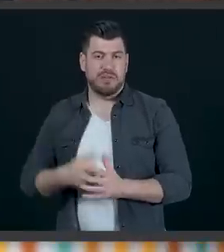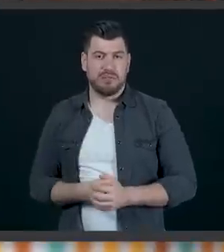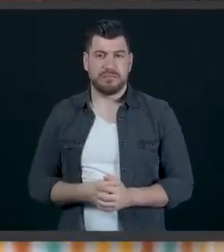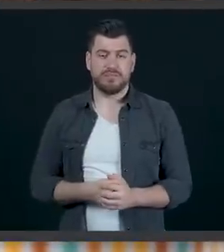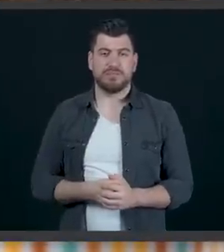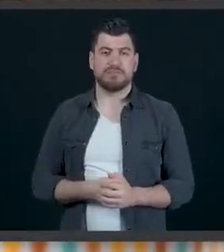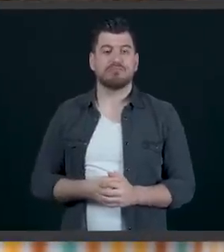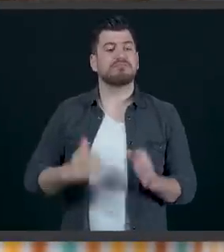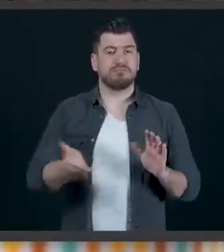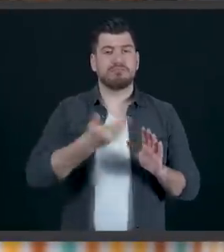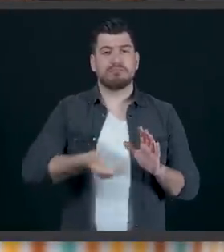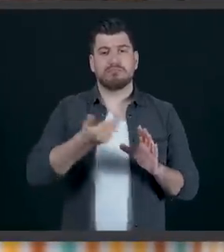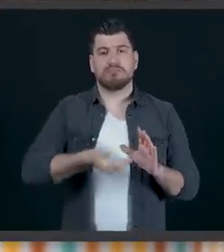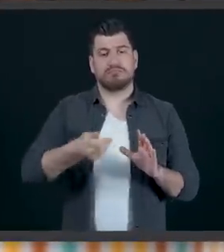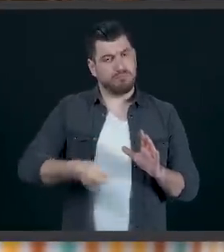Και ανακατεύω.